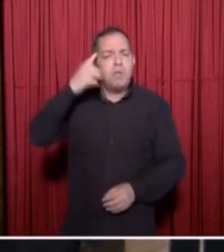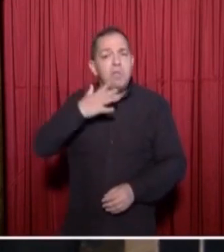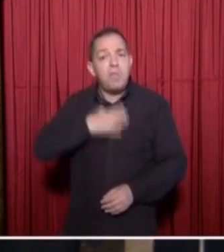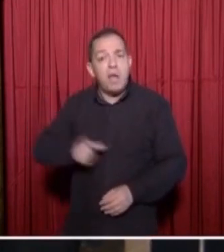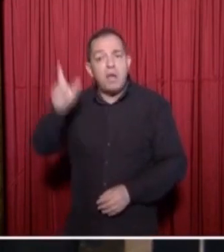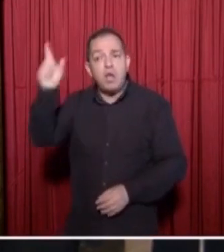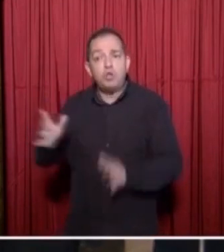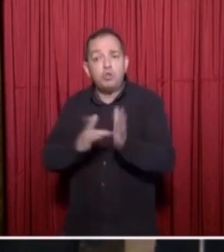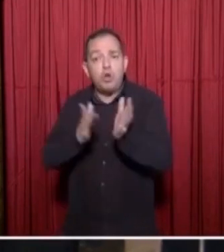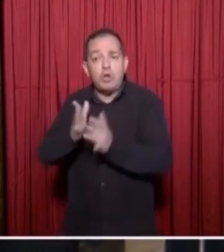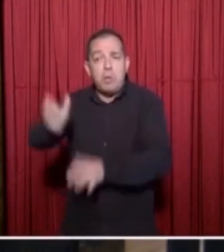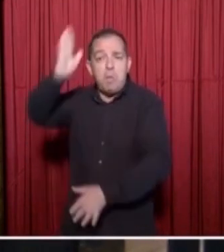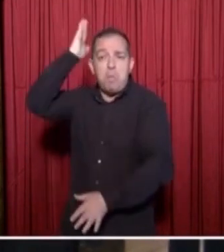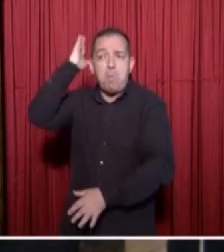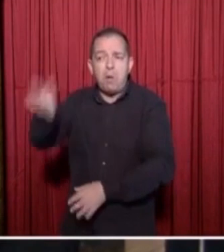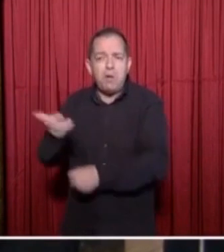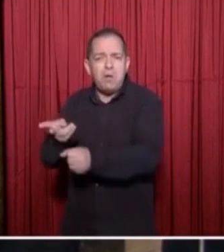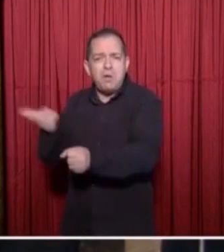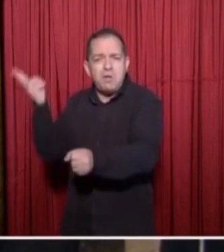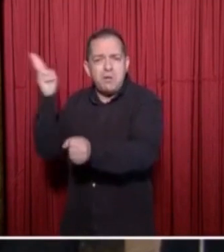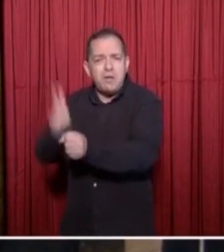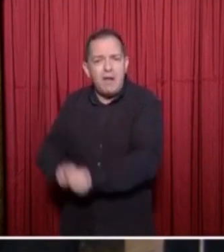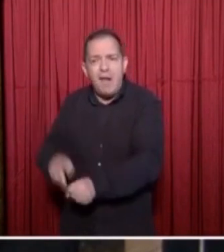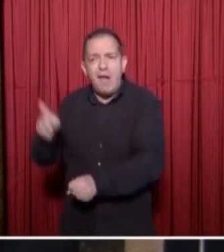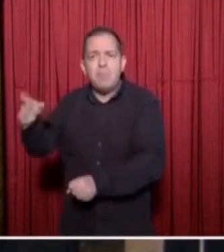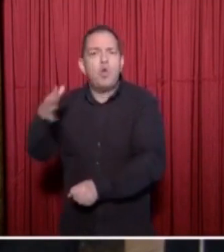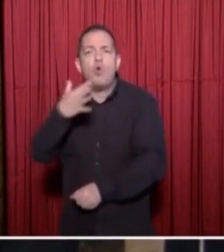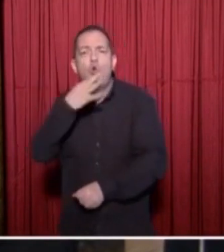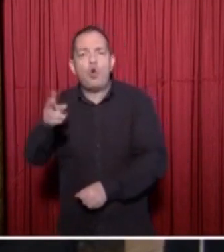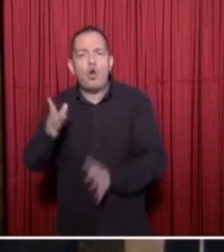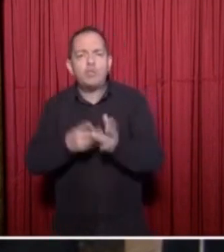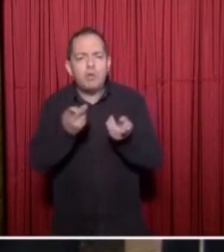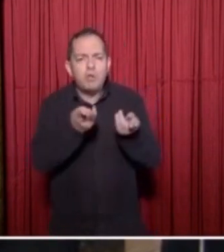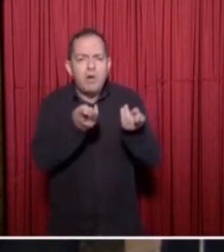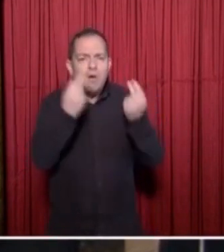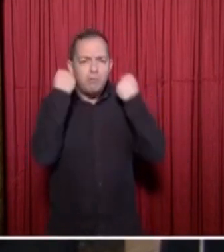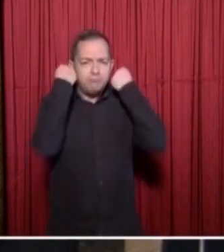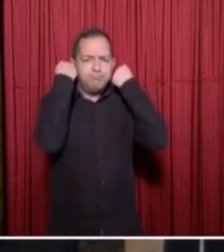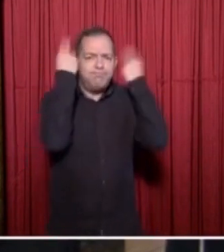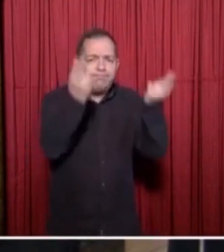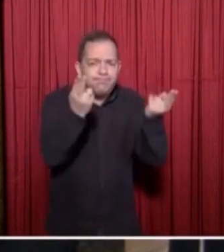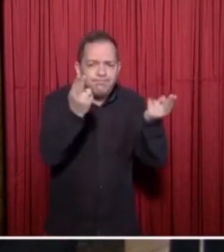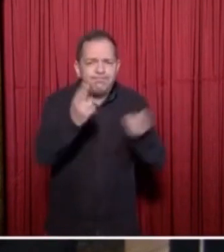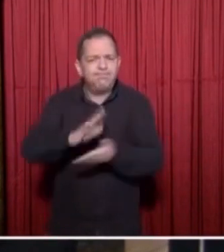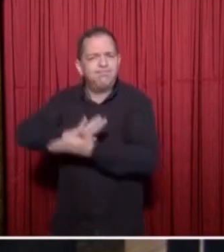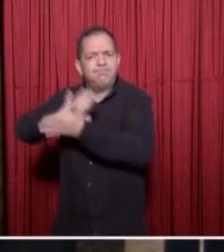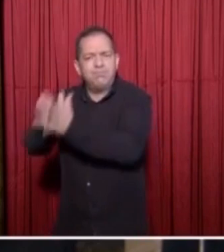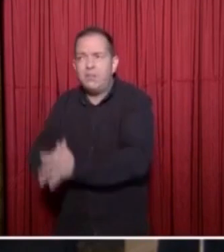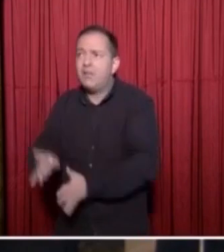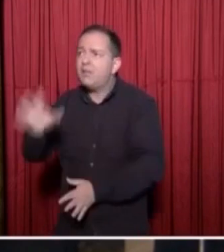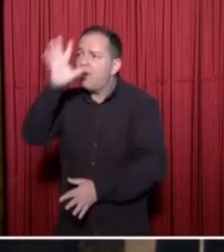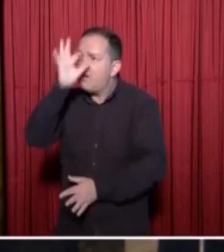Κατάκριτον τον ρίστησε από φύνε, Χριστέ ο ψάλλον εψήθε ο